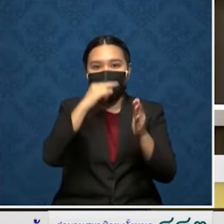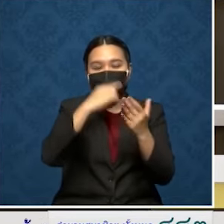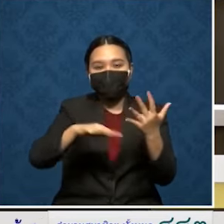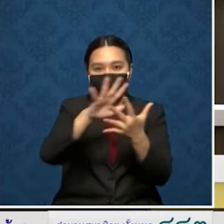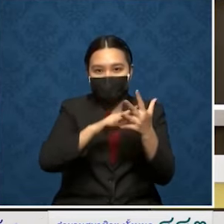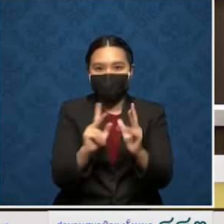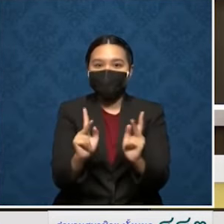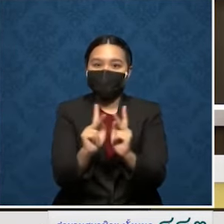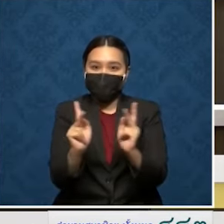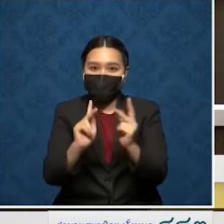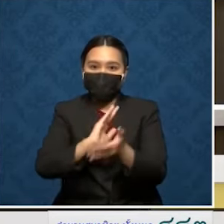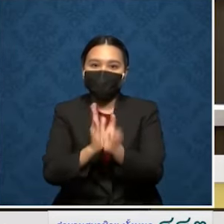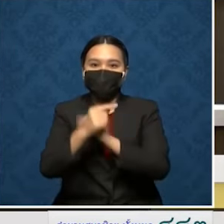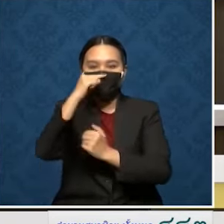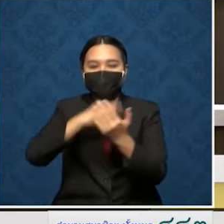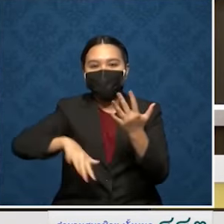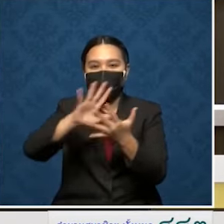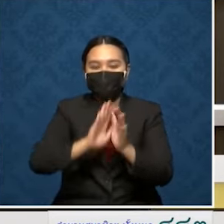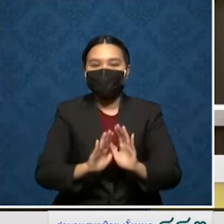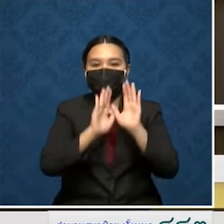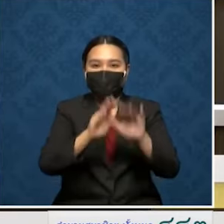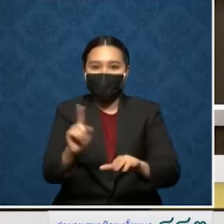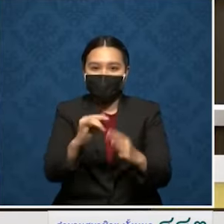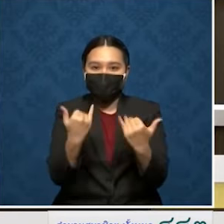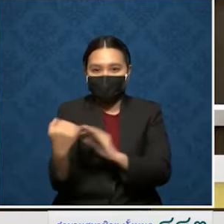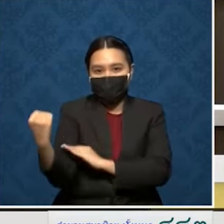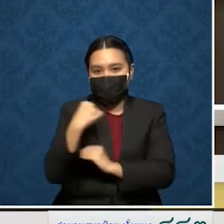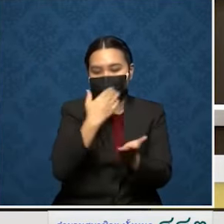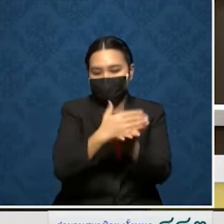การปฏิรูปประเทศว่ากระจายอำนาจ